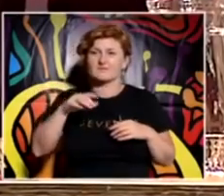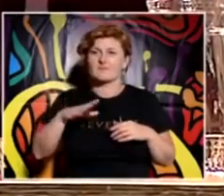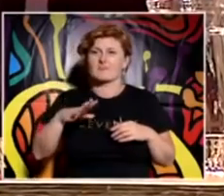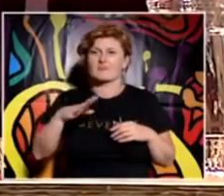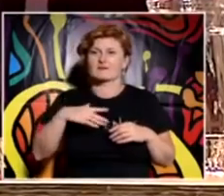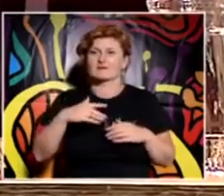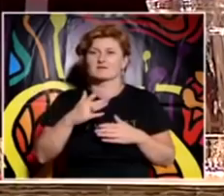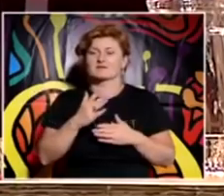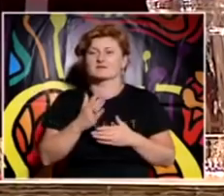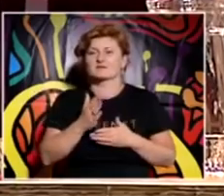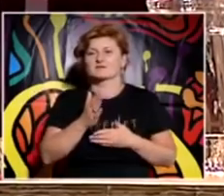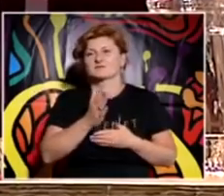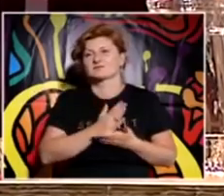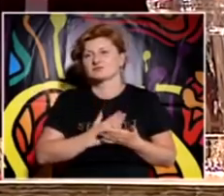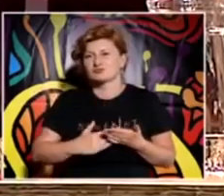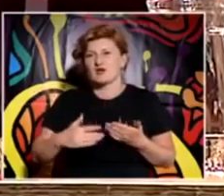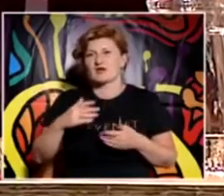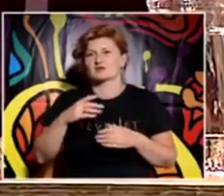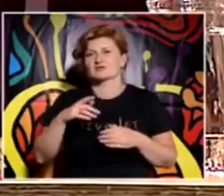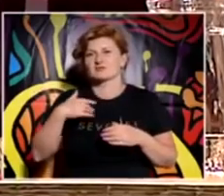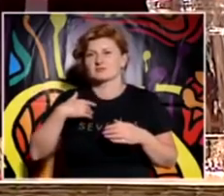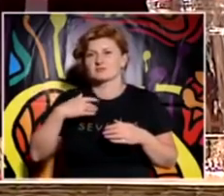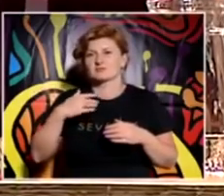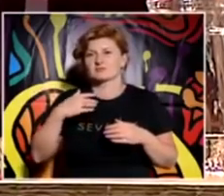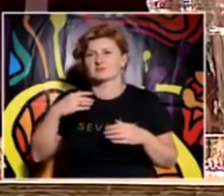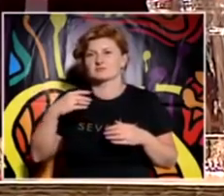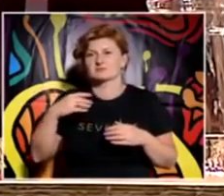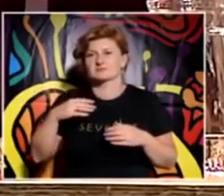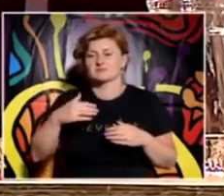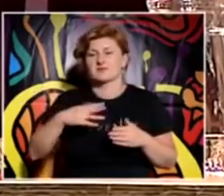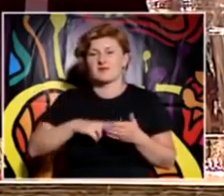rzeczy. Taki pomysł był, żeby szybciej to wszystko wyschło. Niestety